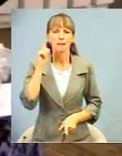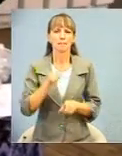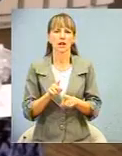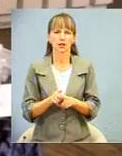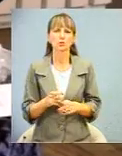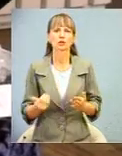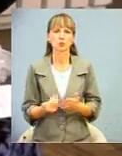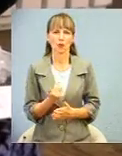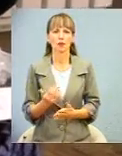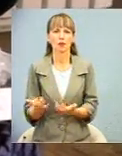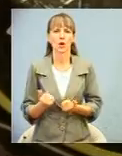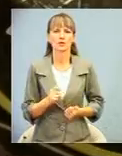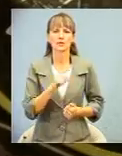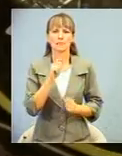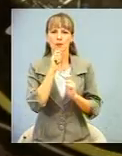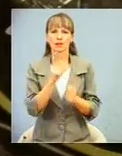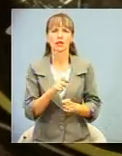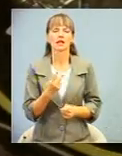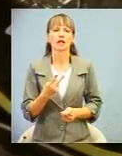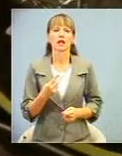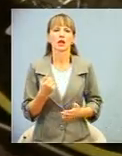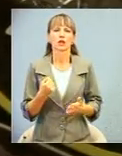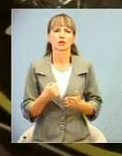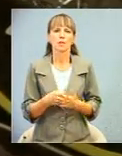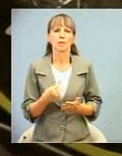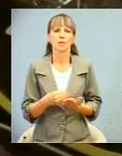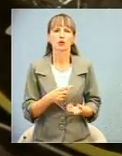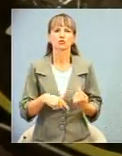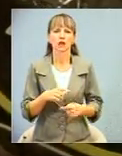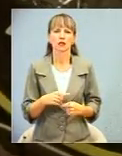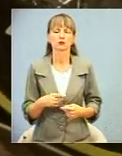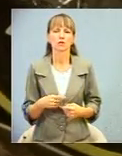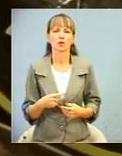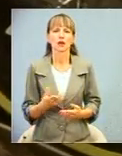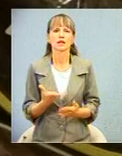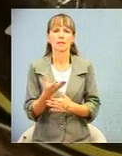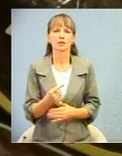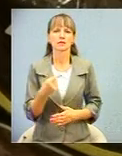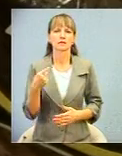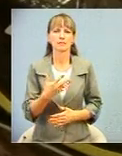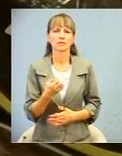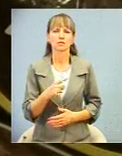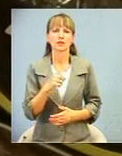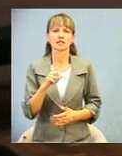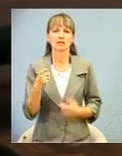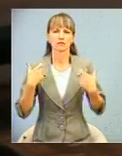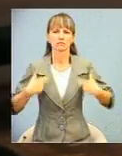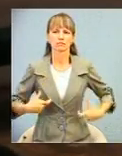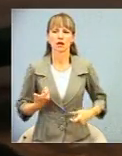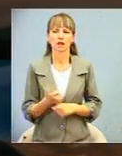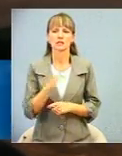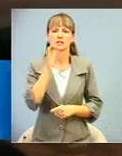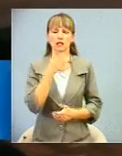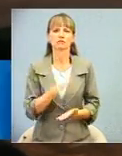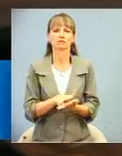за подарунком. Адже для бюджету багатодітної родини виділити до 5000 коштів на ранець – суттєві витрати. В цьому